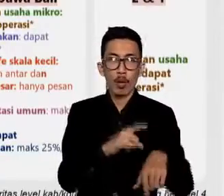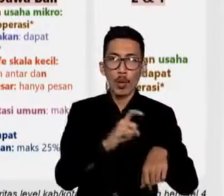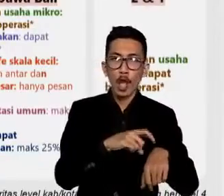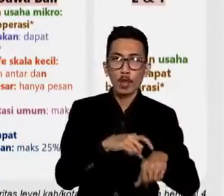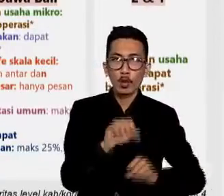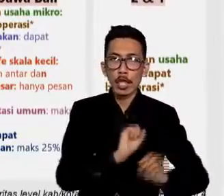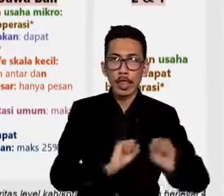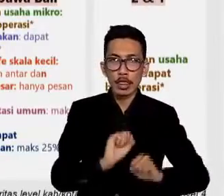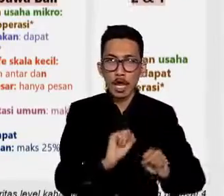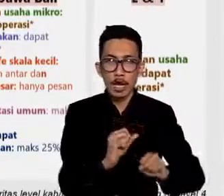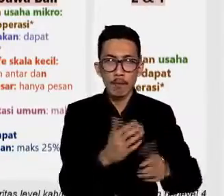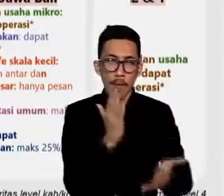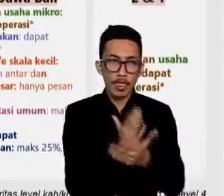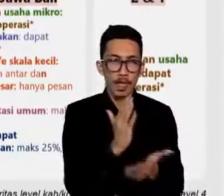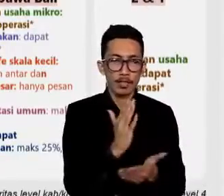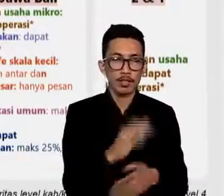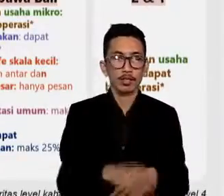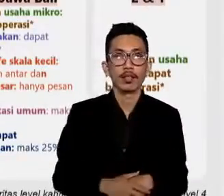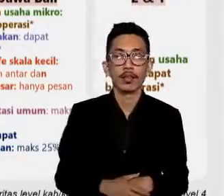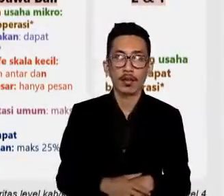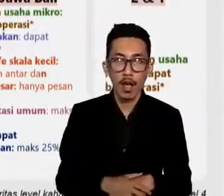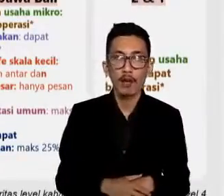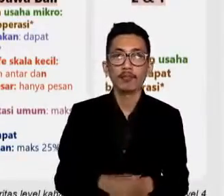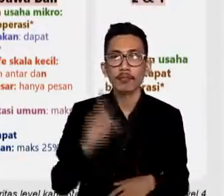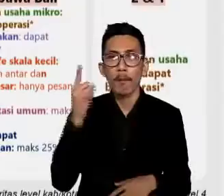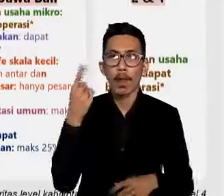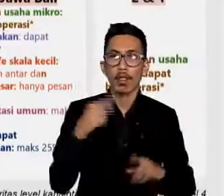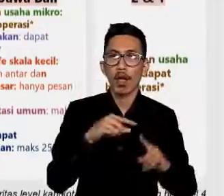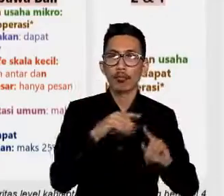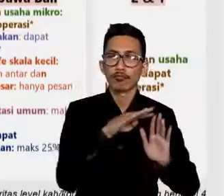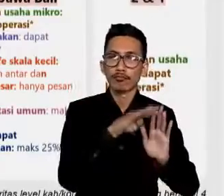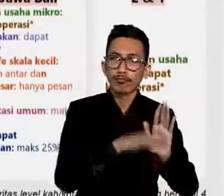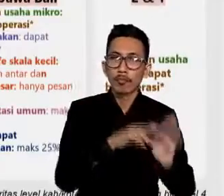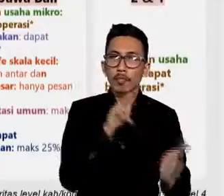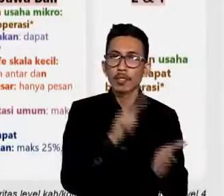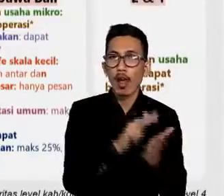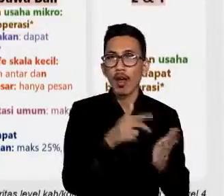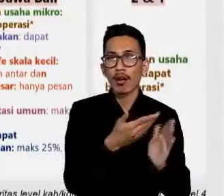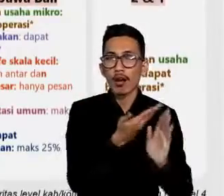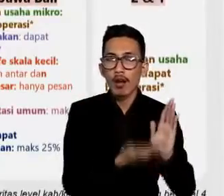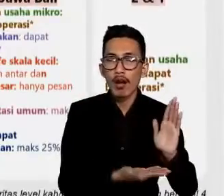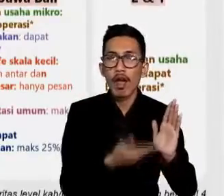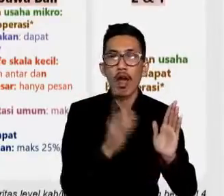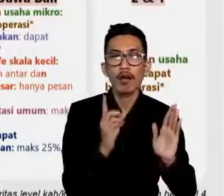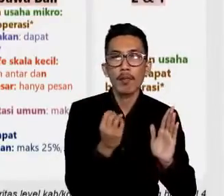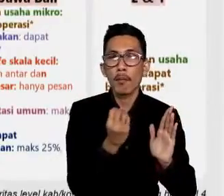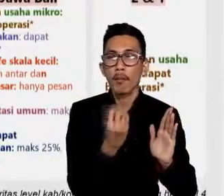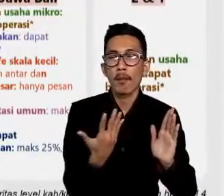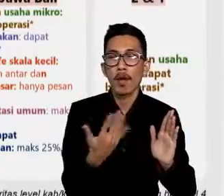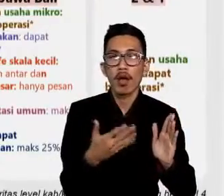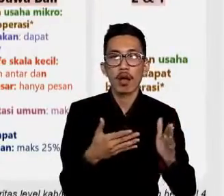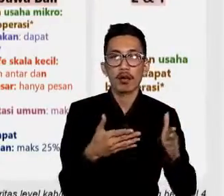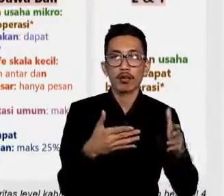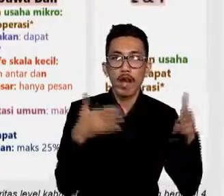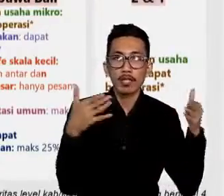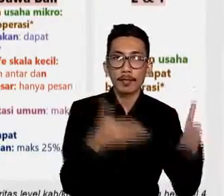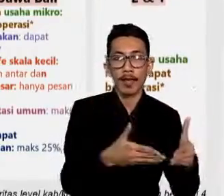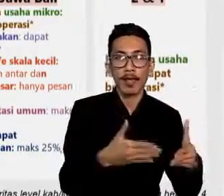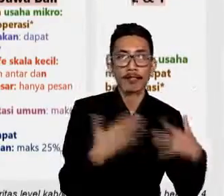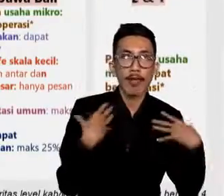anjuran pemerintah dalam setiap detail kebijakan telah mempertimbangkan berbagai aspek baik itu aspek